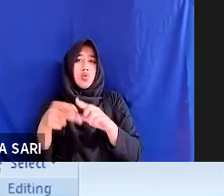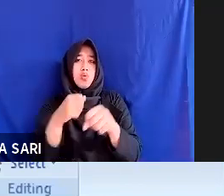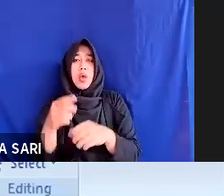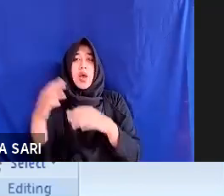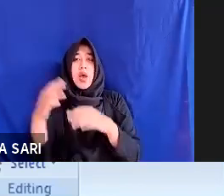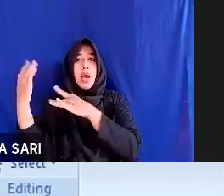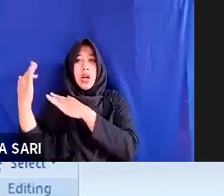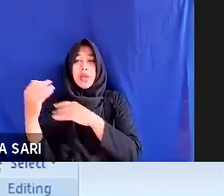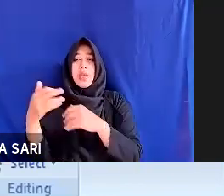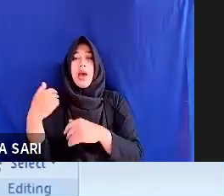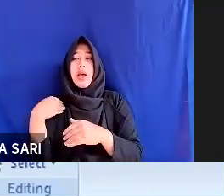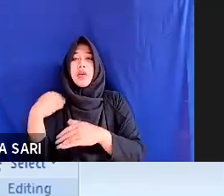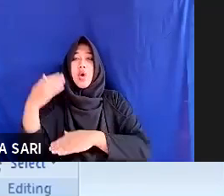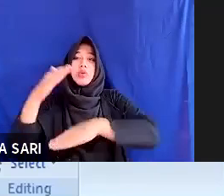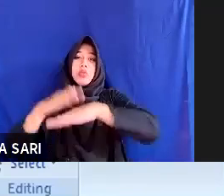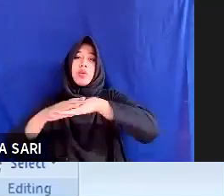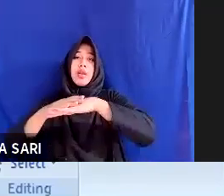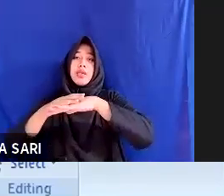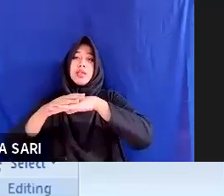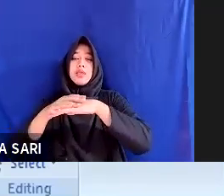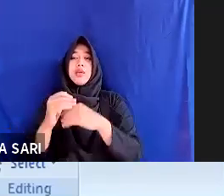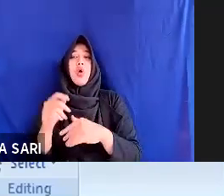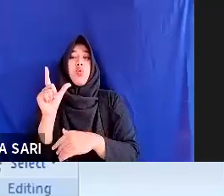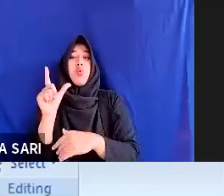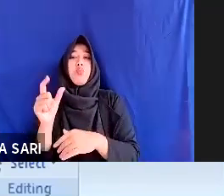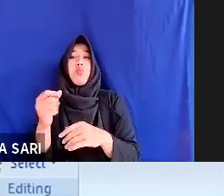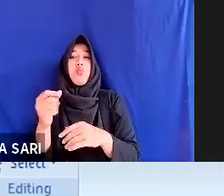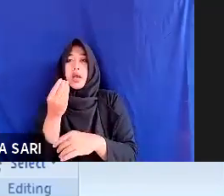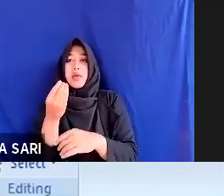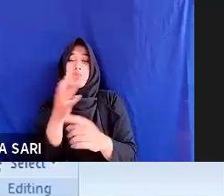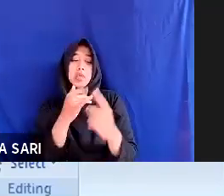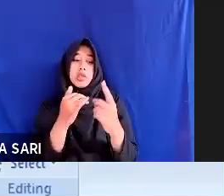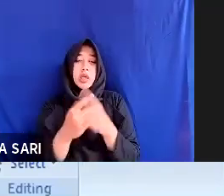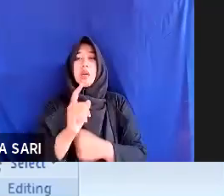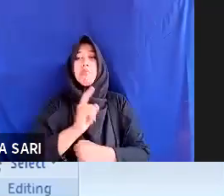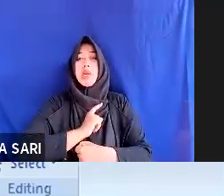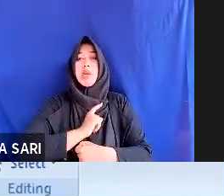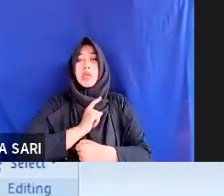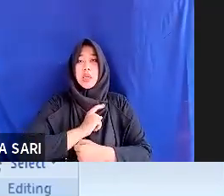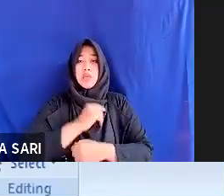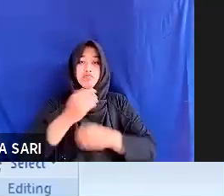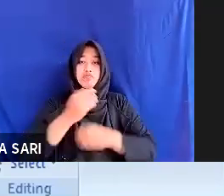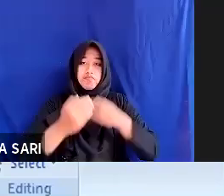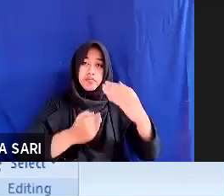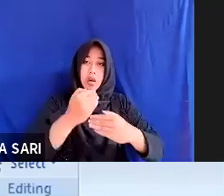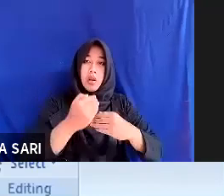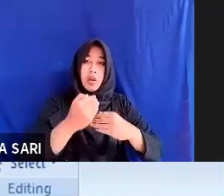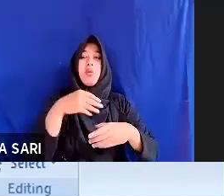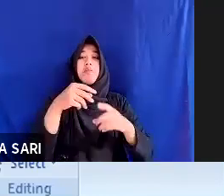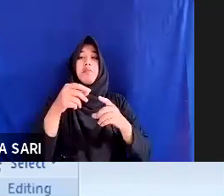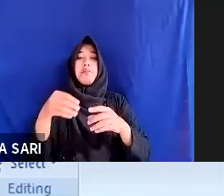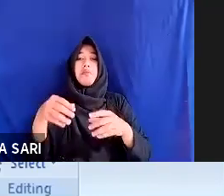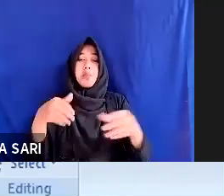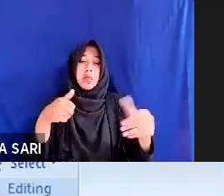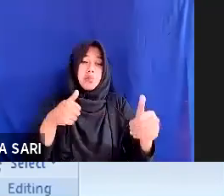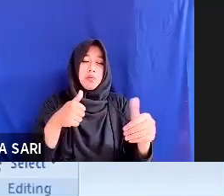mandiri berkelanjutan dapat berperan secara optimal dalam penyediaan pangan. Ini harapan program pemerintah untuk lumbung pangan